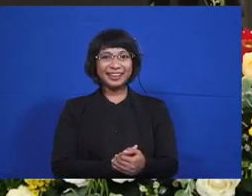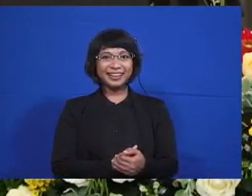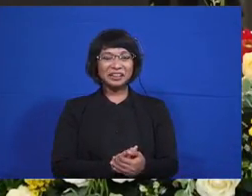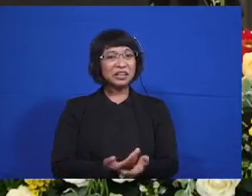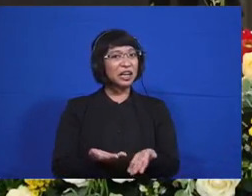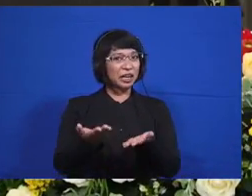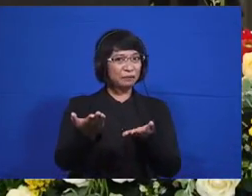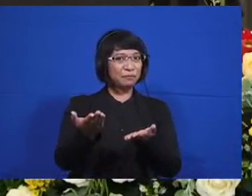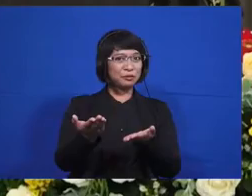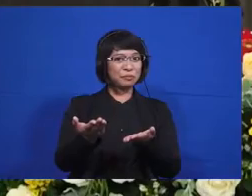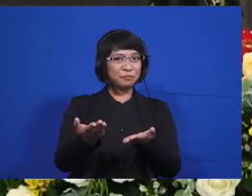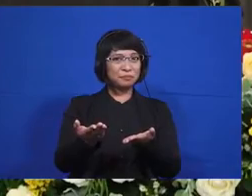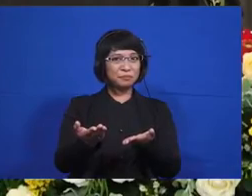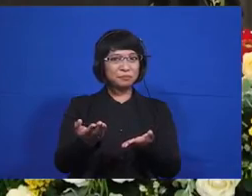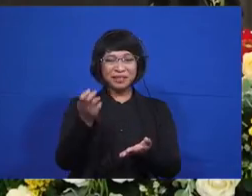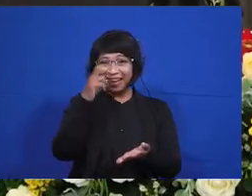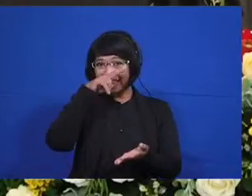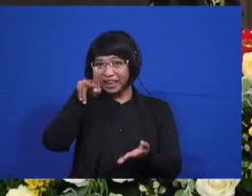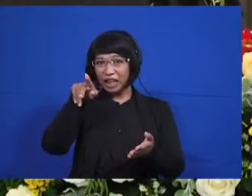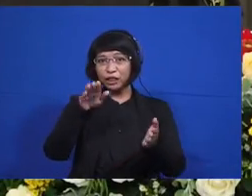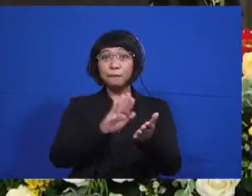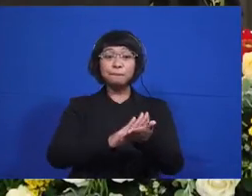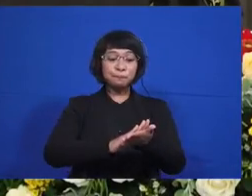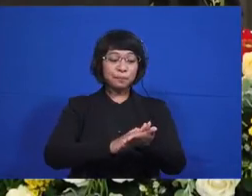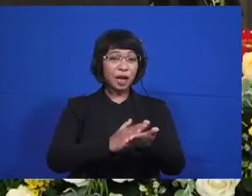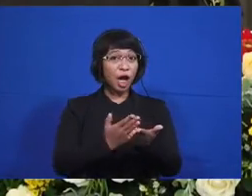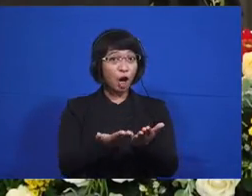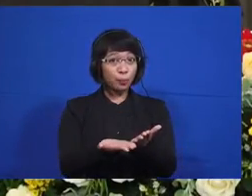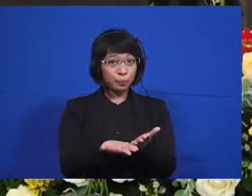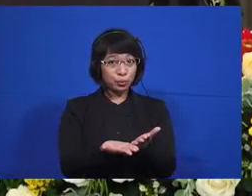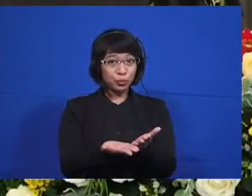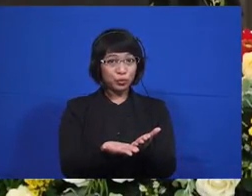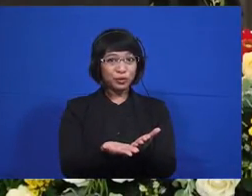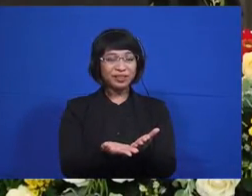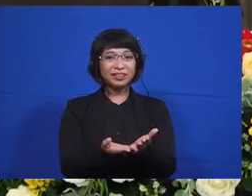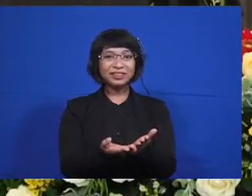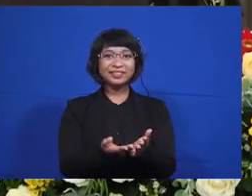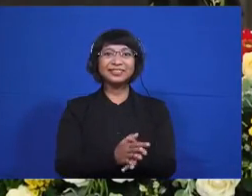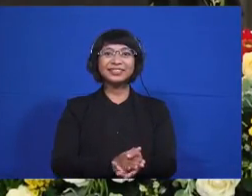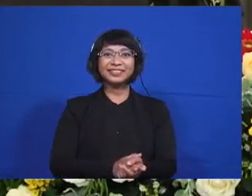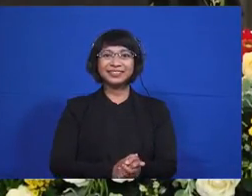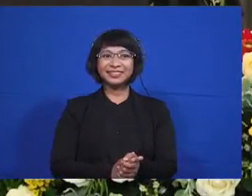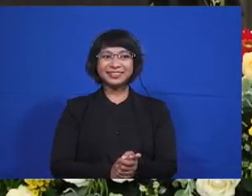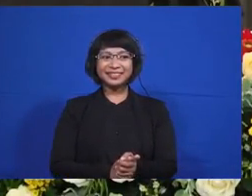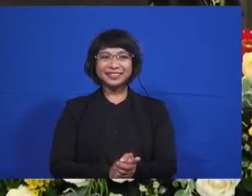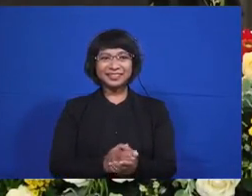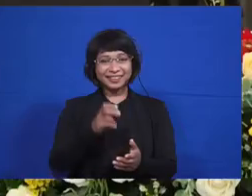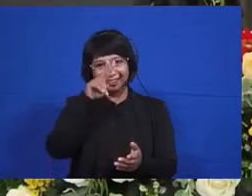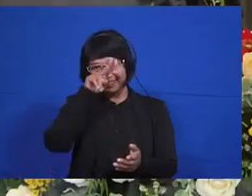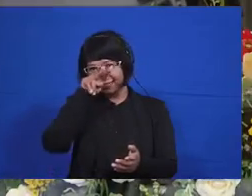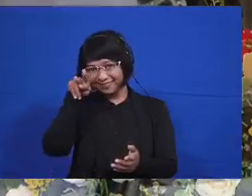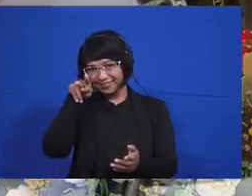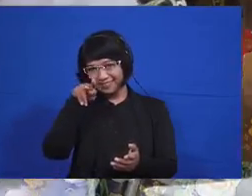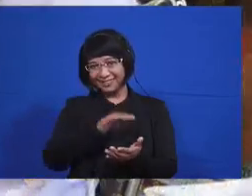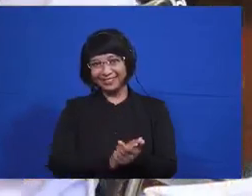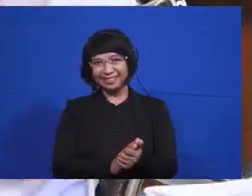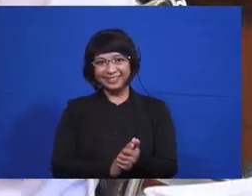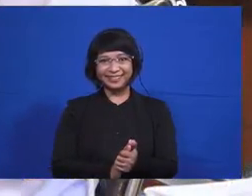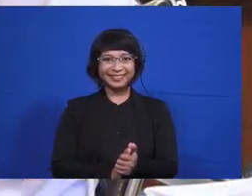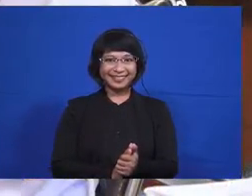buku kenangan berwarna kuning. Semua punya buku kuningnya? Ya ada ya. Romo-romo